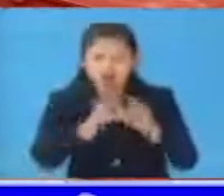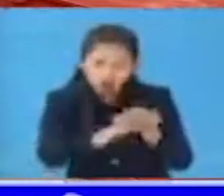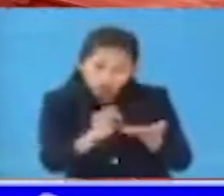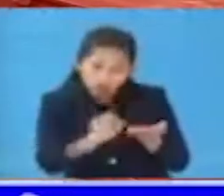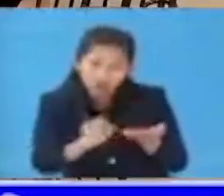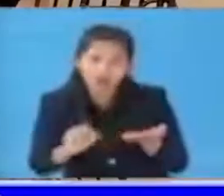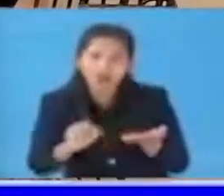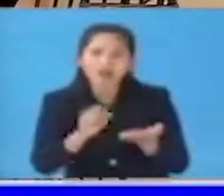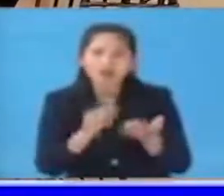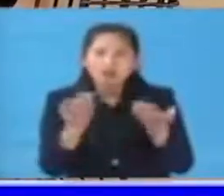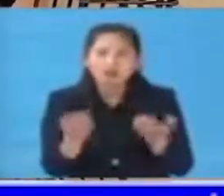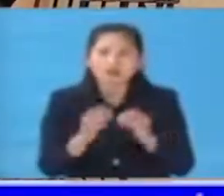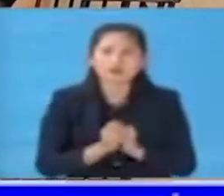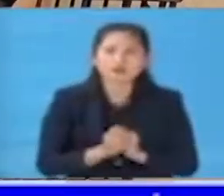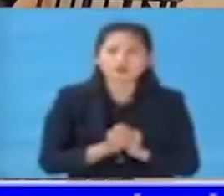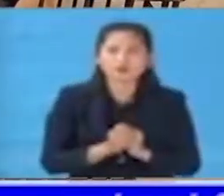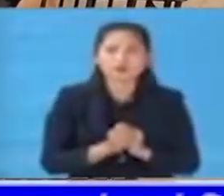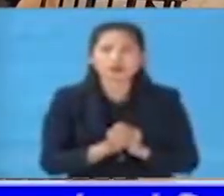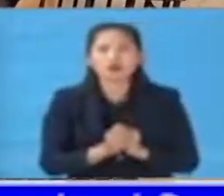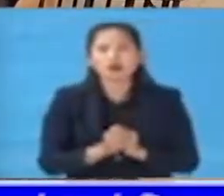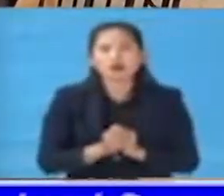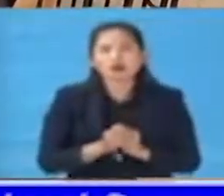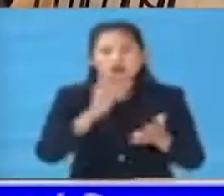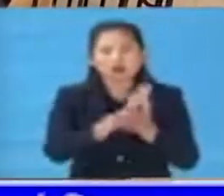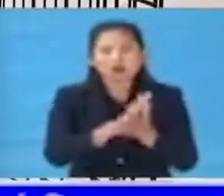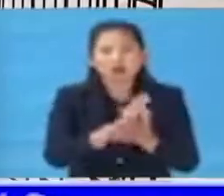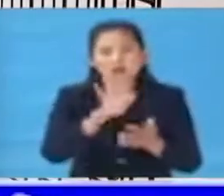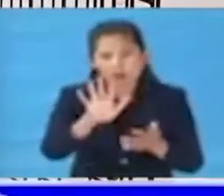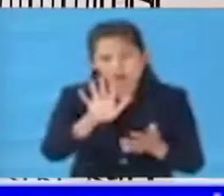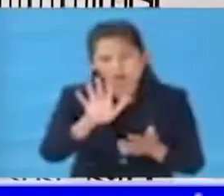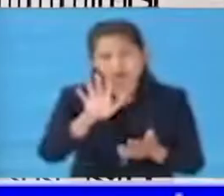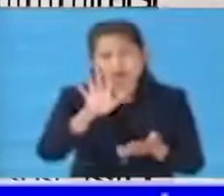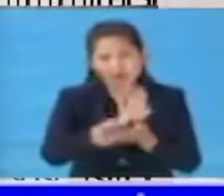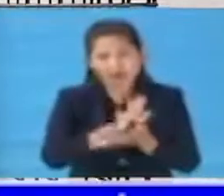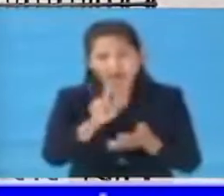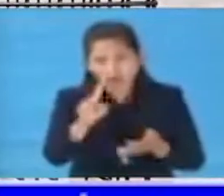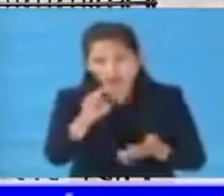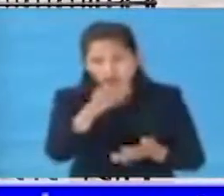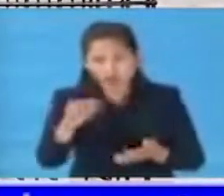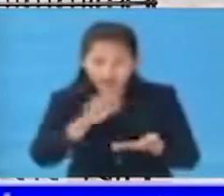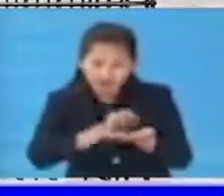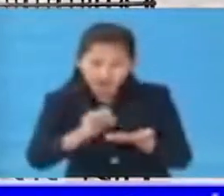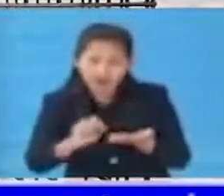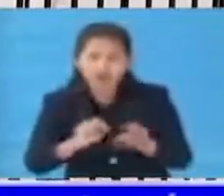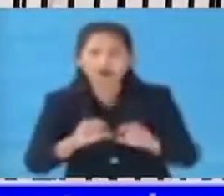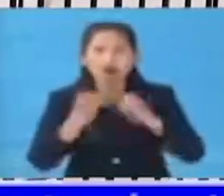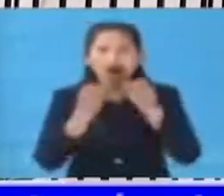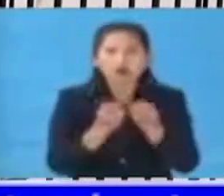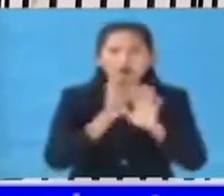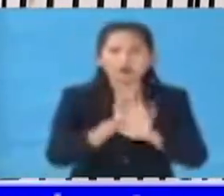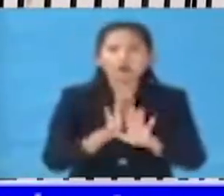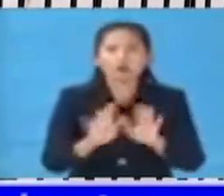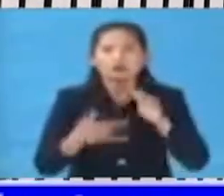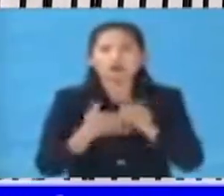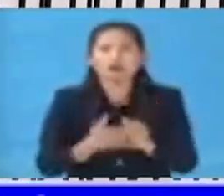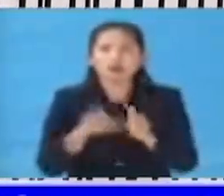លេខានៅលើញត្តិនេះផងដែរតាមរយៈលិខិតចំនួន5សន្លឹកដែលមាន1លានហត្ថលេខាខាងលើអង្គការ4 Paws បានជំរុញ